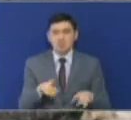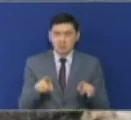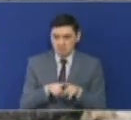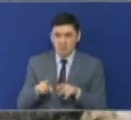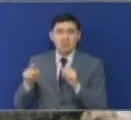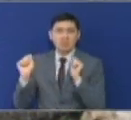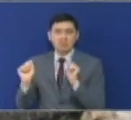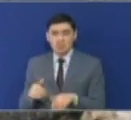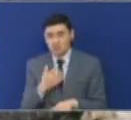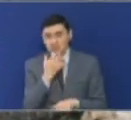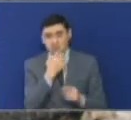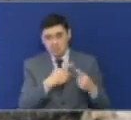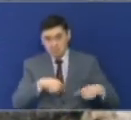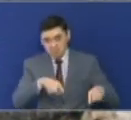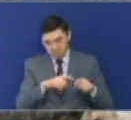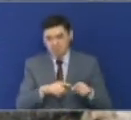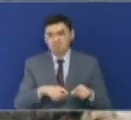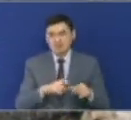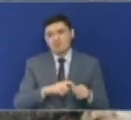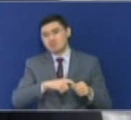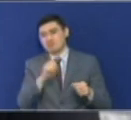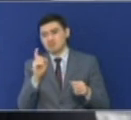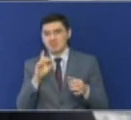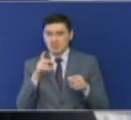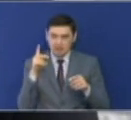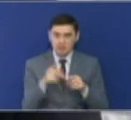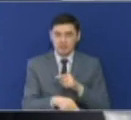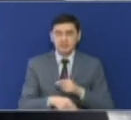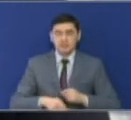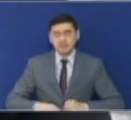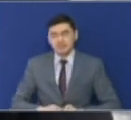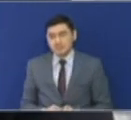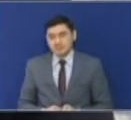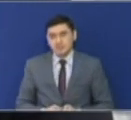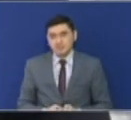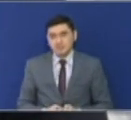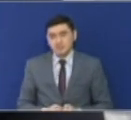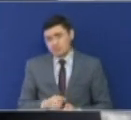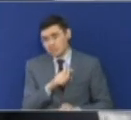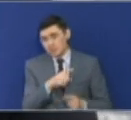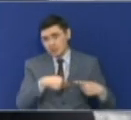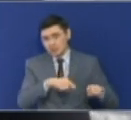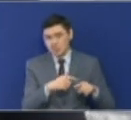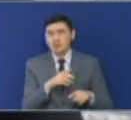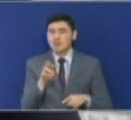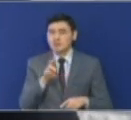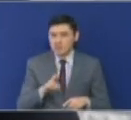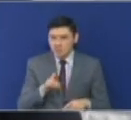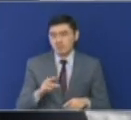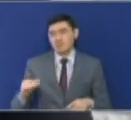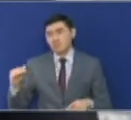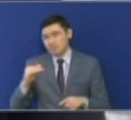принято решение отключить его от теплоснабжения. По данному объекту были вручены уведомления в январе месяце, в